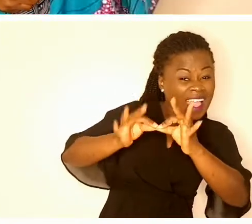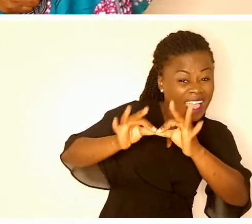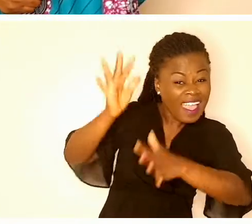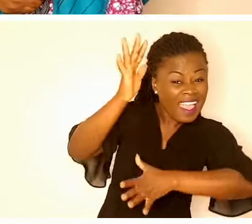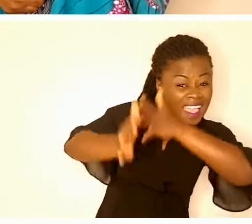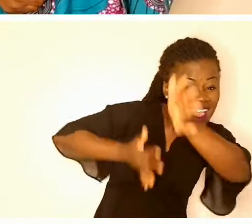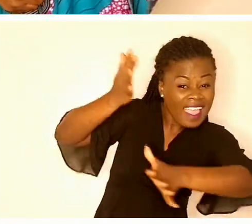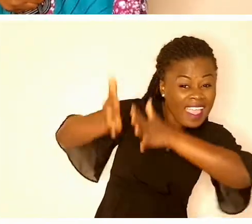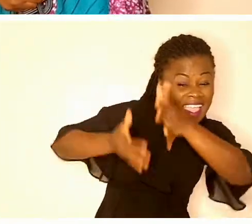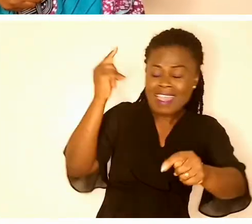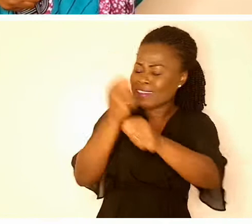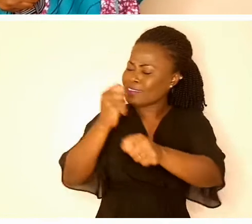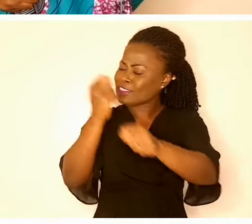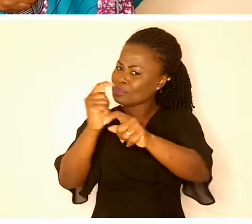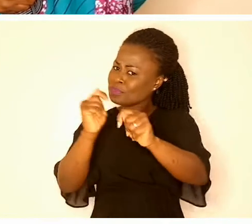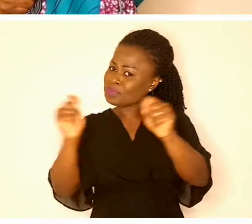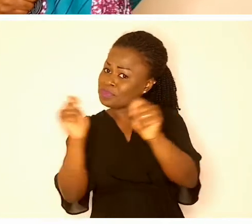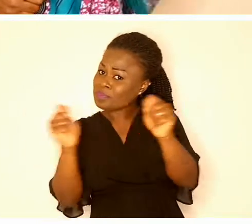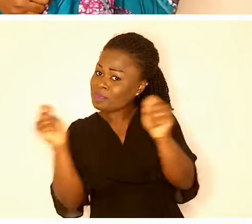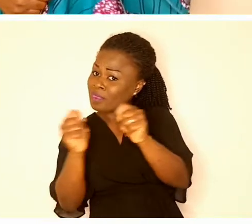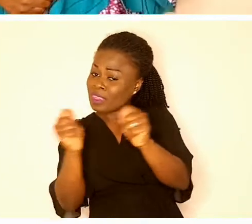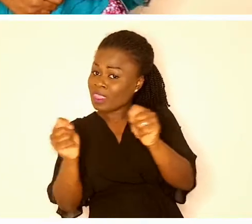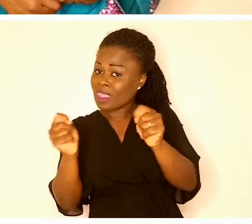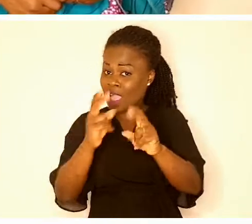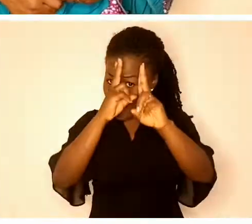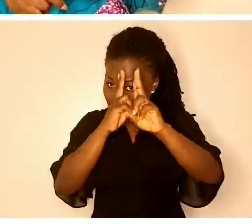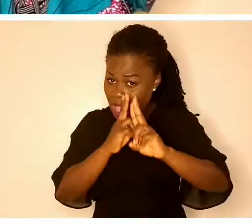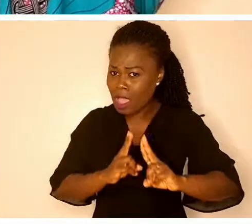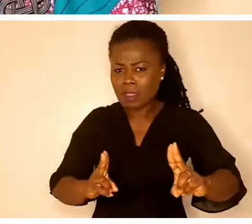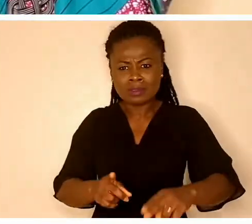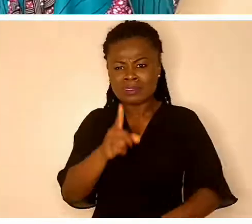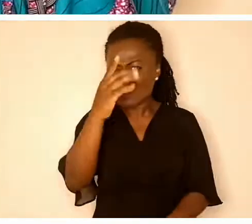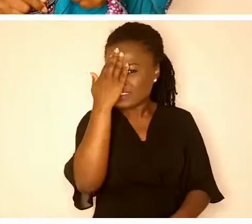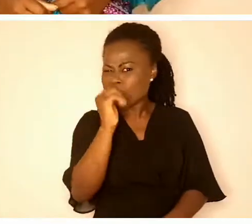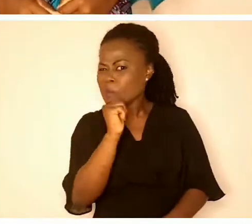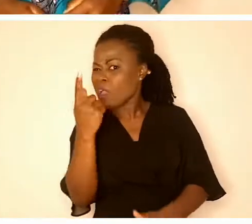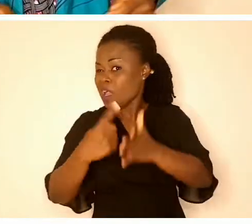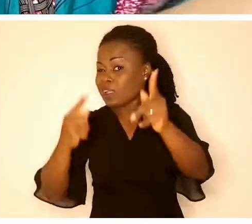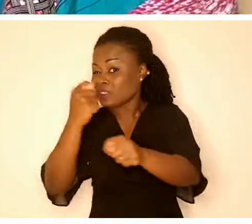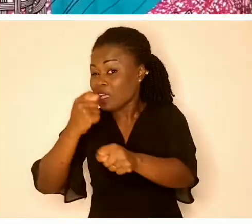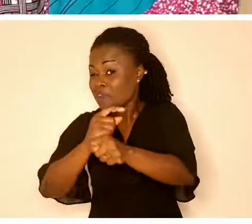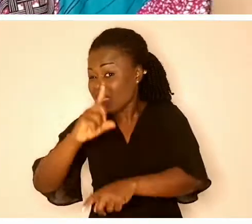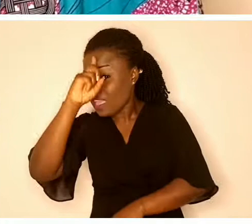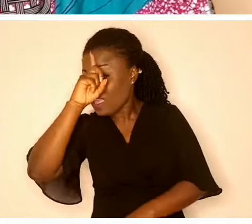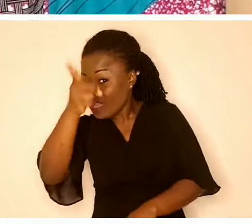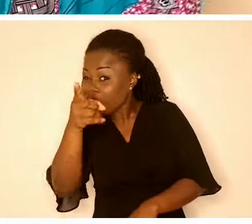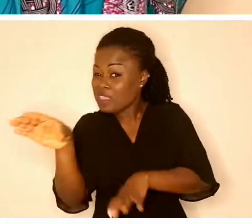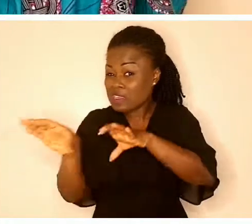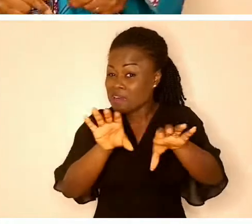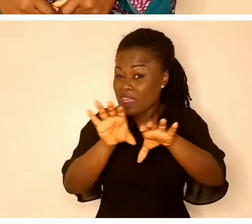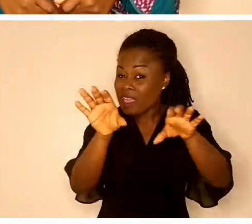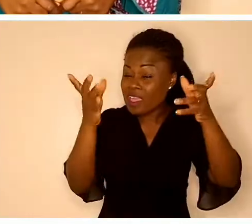l'interprétariat en langue des signes est un métier très honorable. Vous n'avez pas idée de tout le travail intellectuel qui se